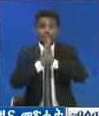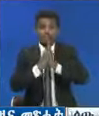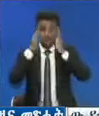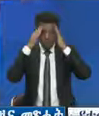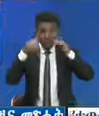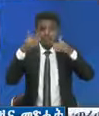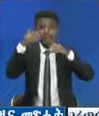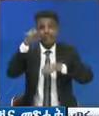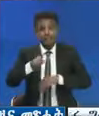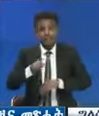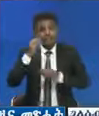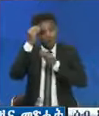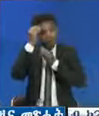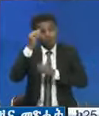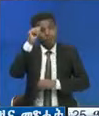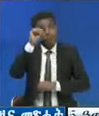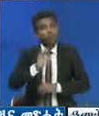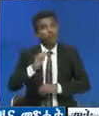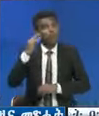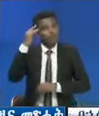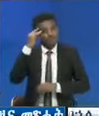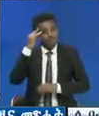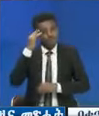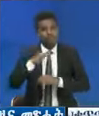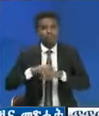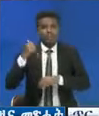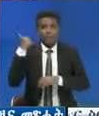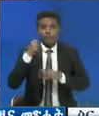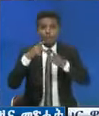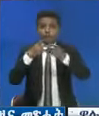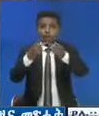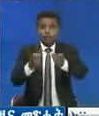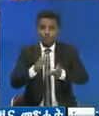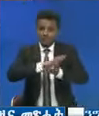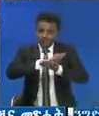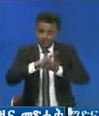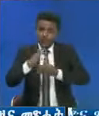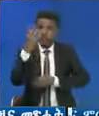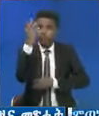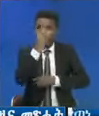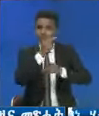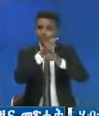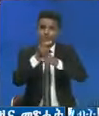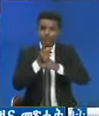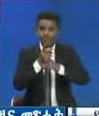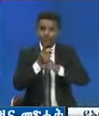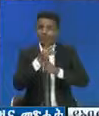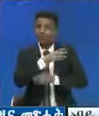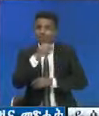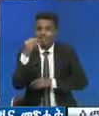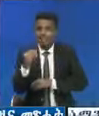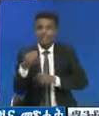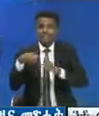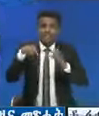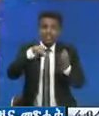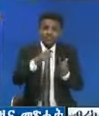አቶ ምስራቅ ሊለሙና የበለጠ ውጤት ልናገኝባቸው የምንችሉ አረንጓዴ ቦታዎችን ጽዳትና ውበት በመጠበቅ የተፋሰስ ልማቶቹን ደግሞ